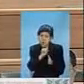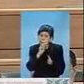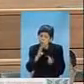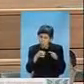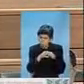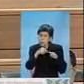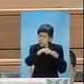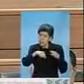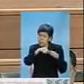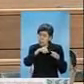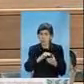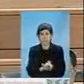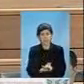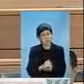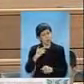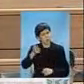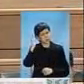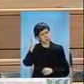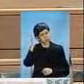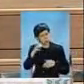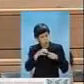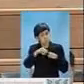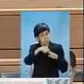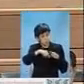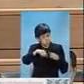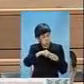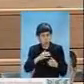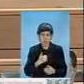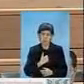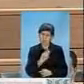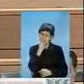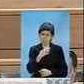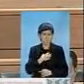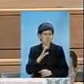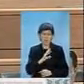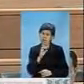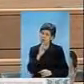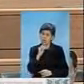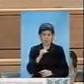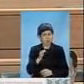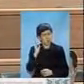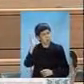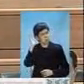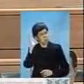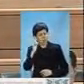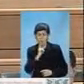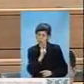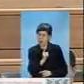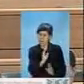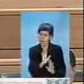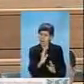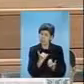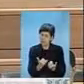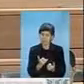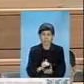กลุ่มหนึ่งและท่านอภิปรายใส่ร้ายสว.ผมไม่อยากเห็นท่านรัฐมนตรีจะมาหาเศษหาเลยใส่ร้ายสว.ใน